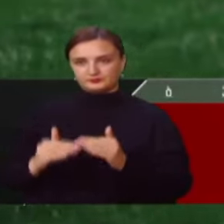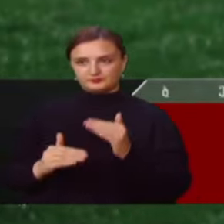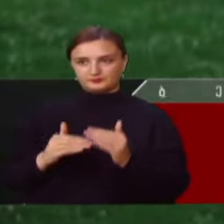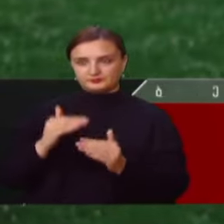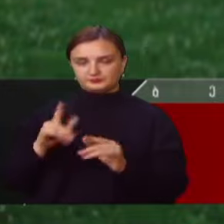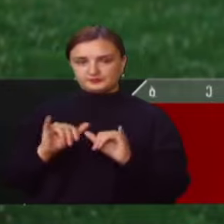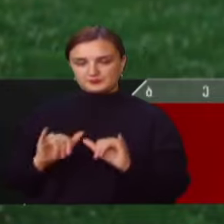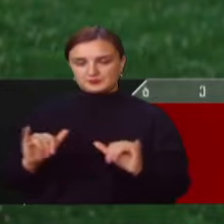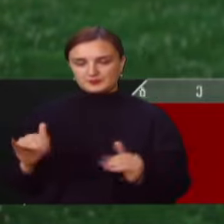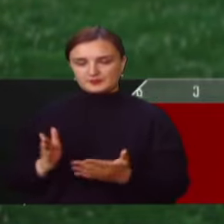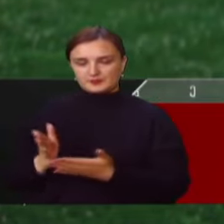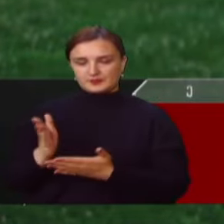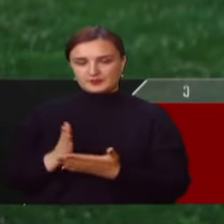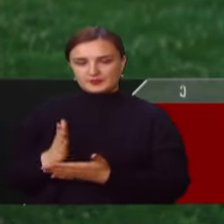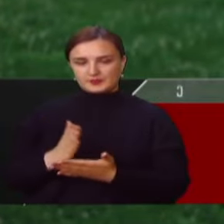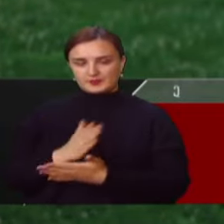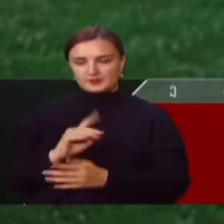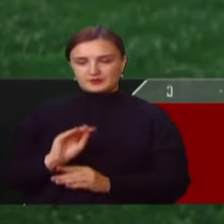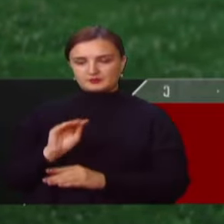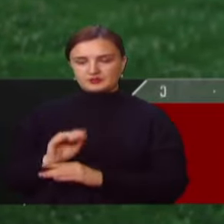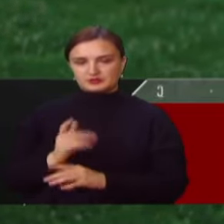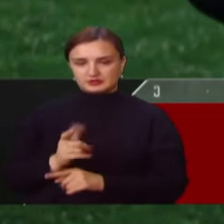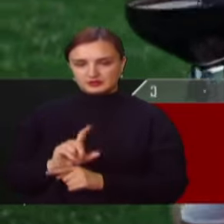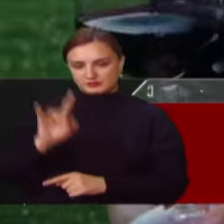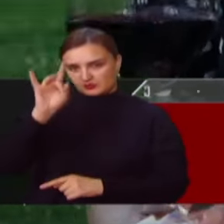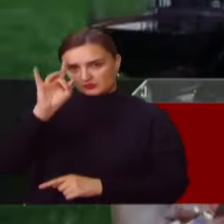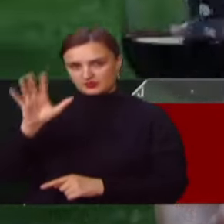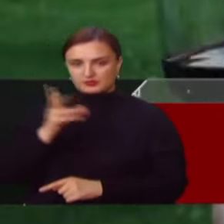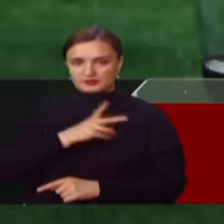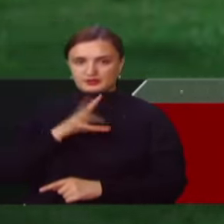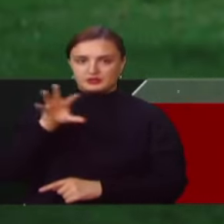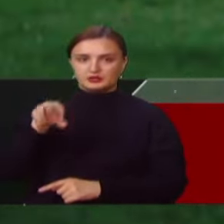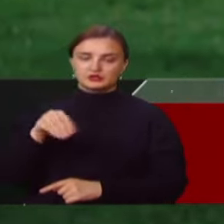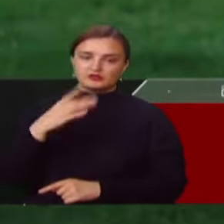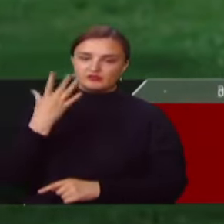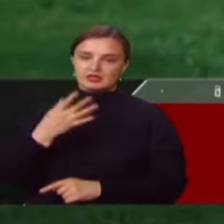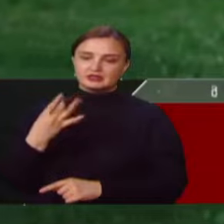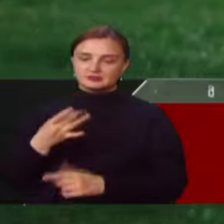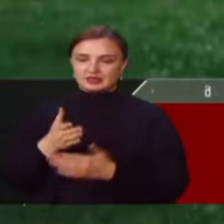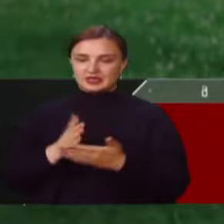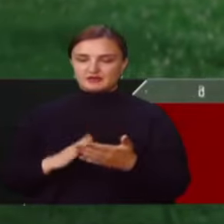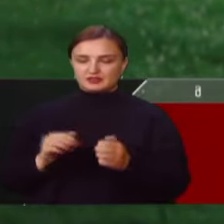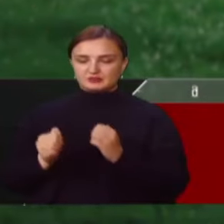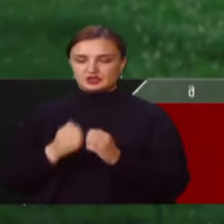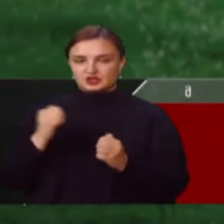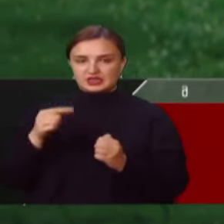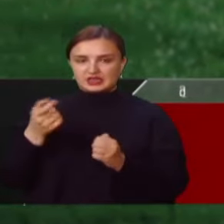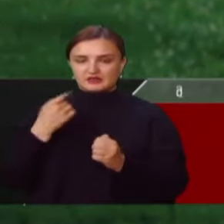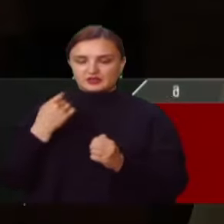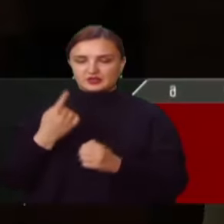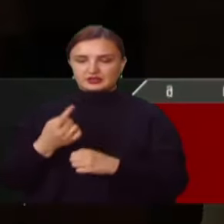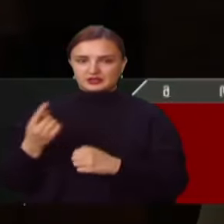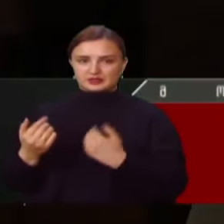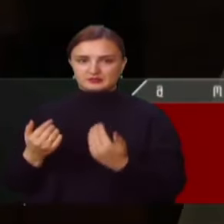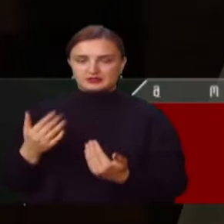სტილების განვითარების მიმართულებით, რომლებიც მზარდია და ძალიან პოპულარულია დიდ ბრიტანეთში. ვარდისფერი ნახევრად მშრალი ღვინო როზი არის ერთ-ერთი